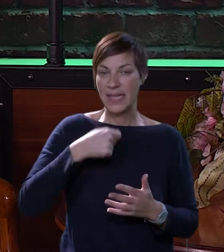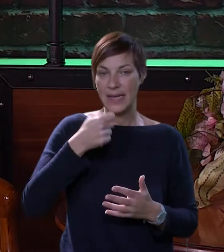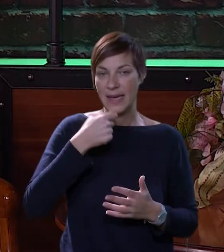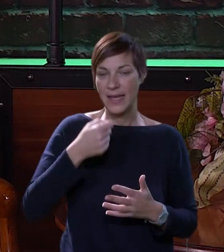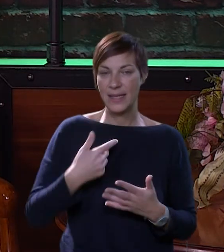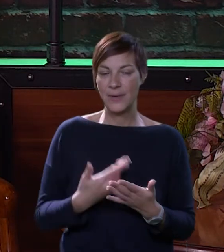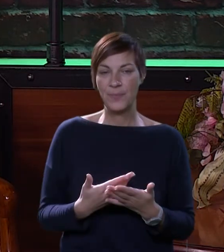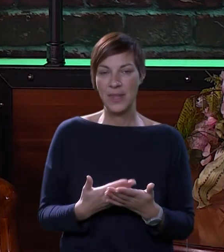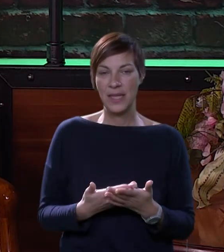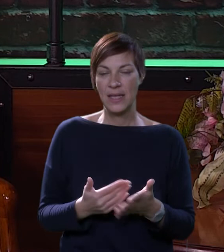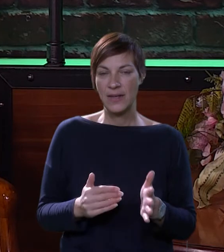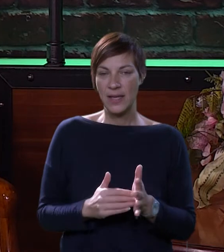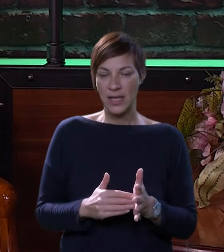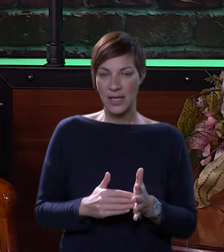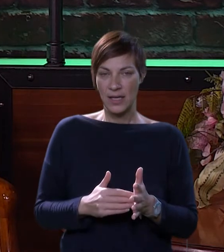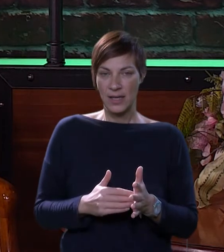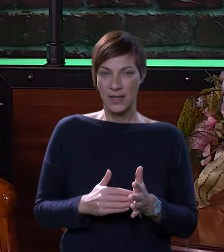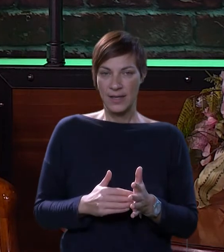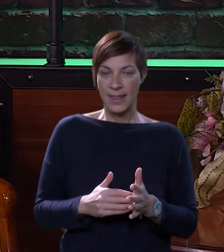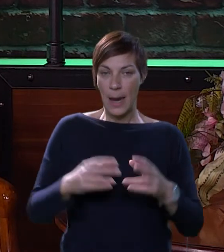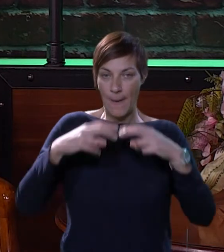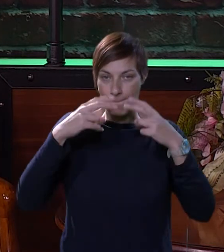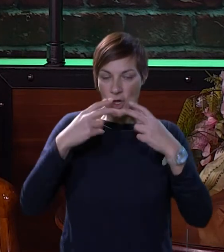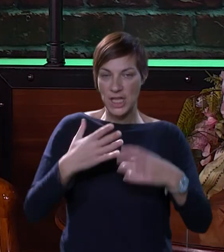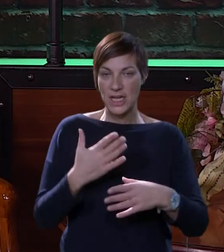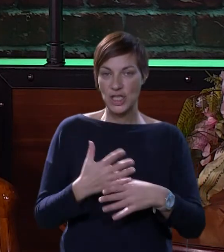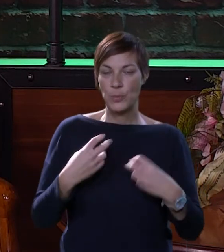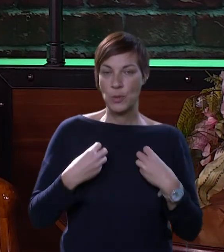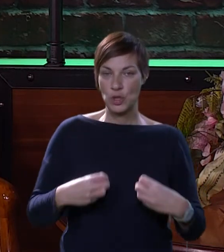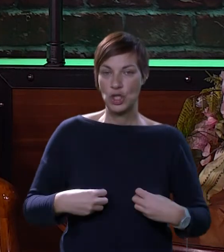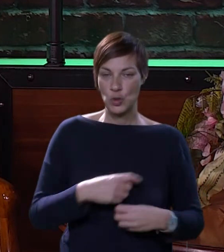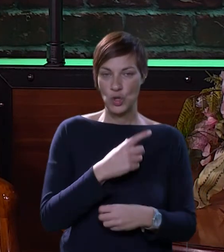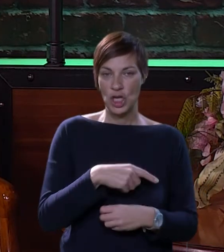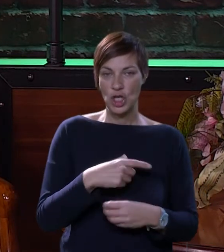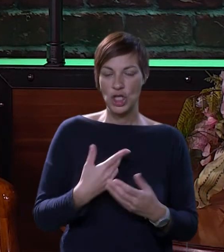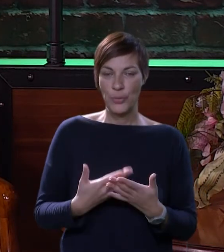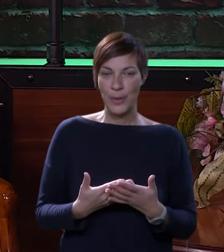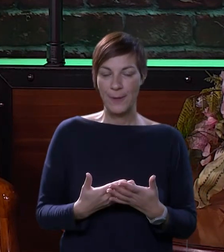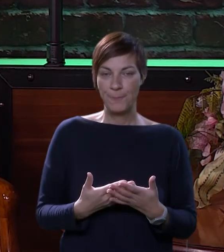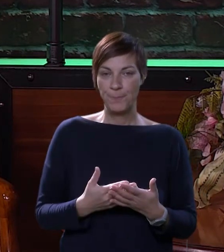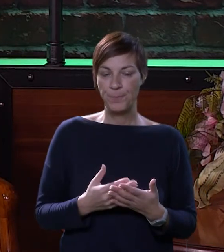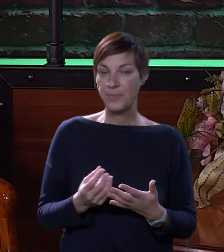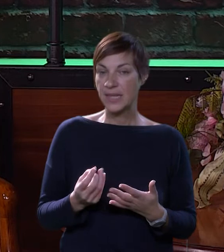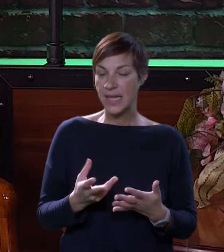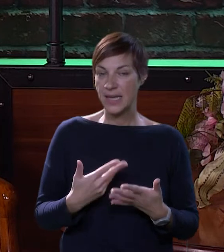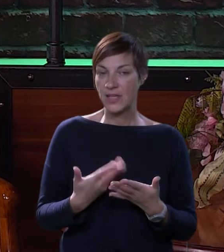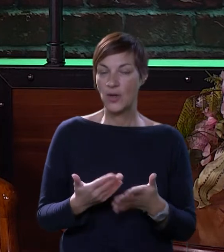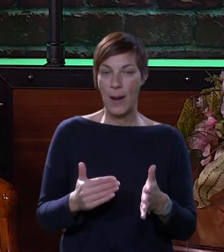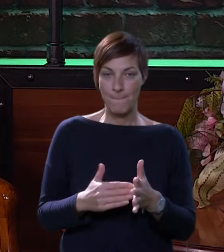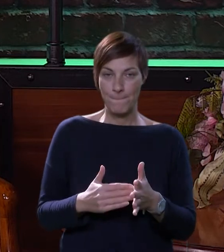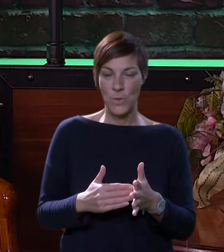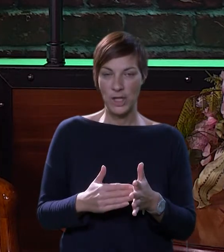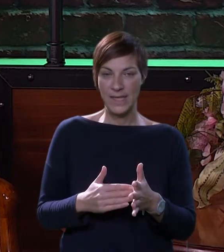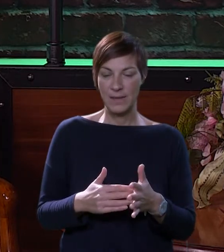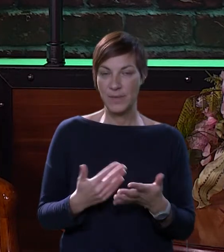jede, definitivno treba potražiti pomoć stručnjaka jer nerijetko je ona